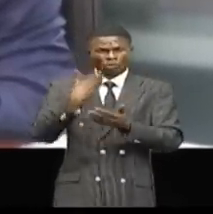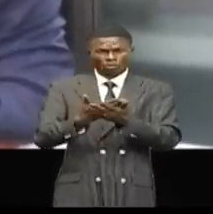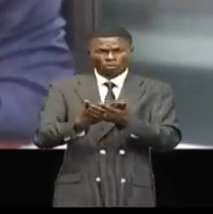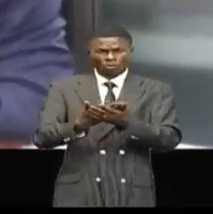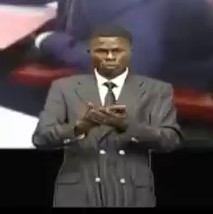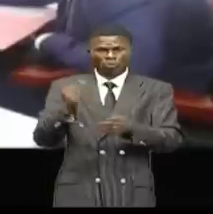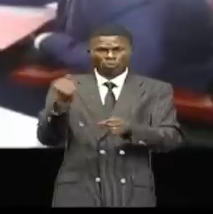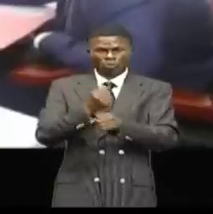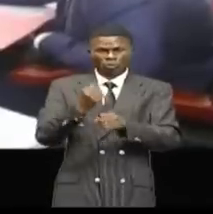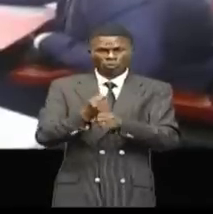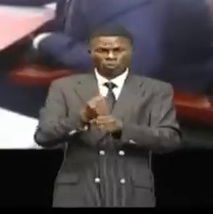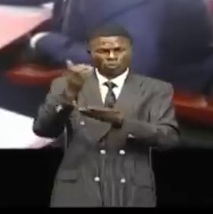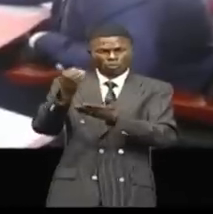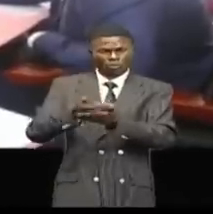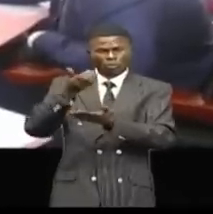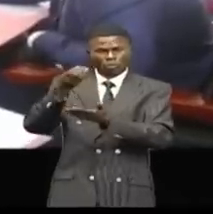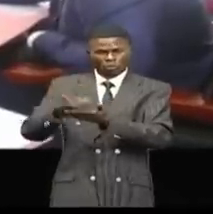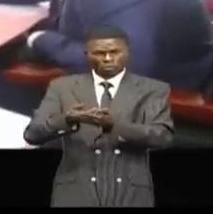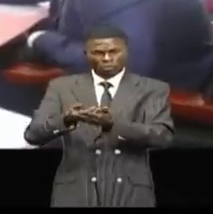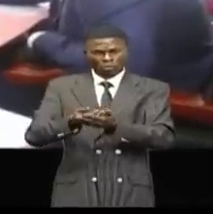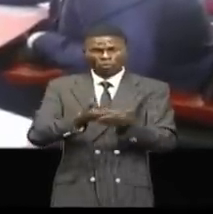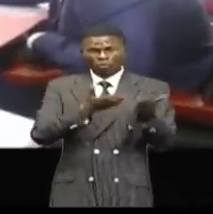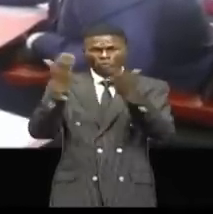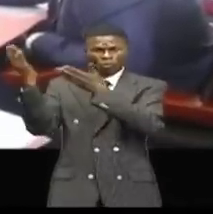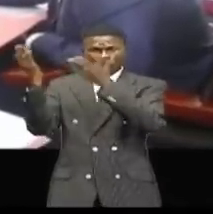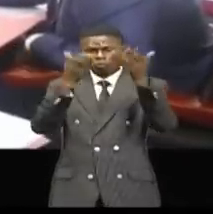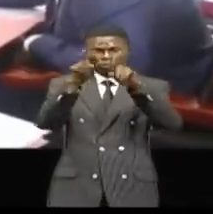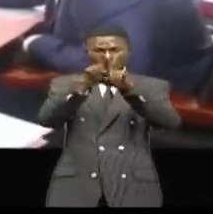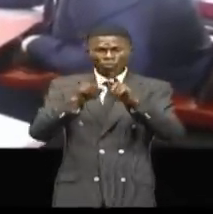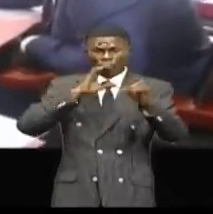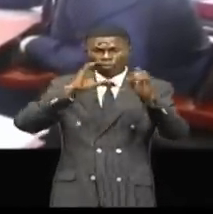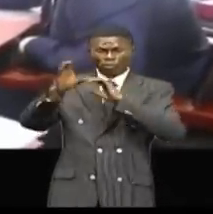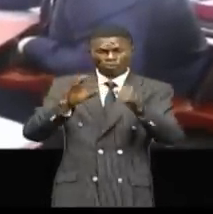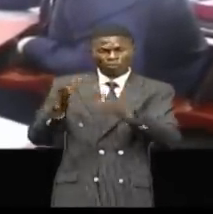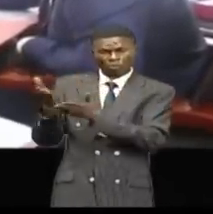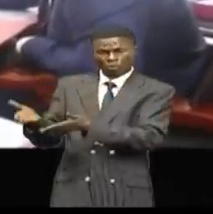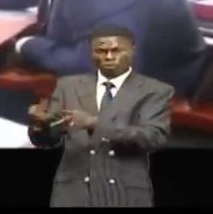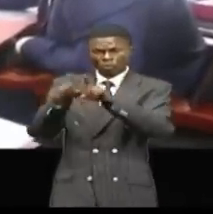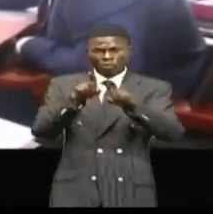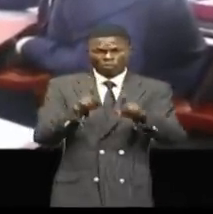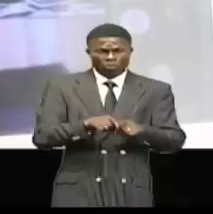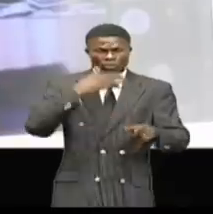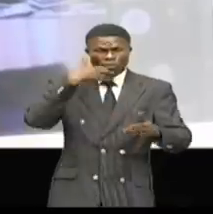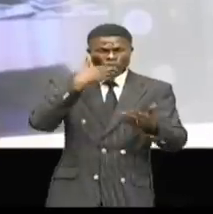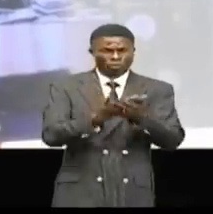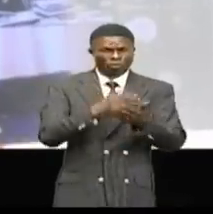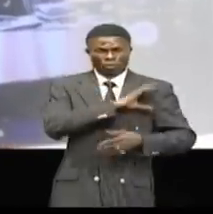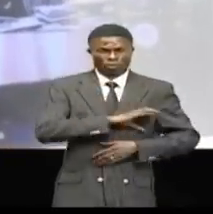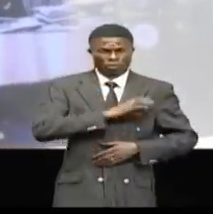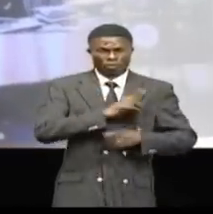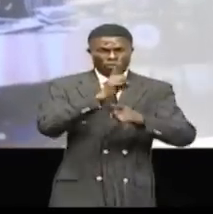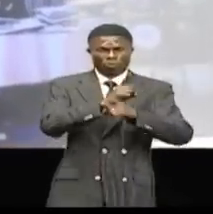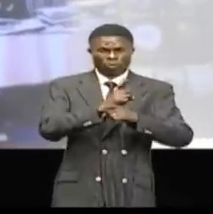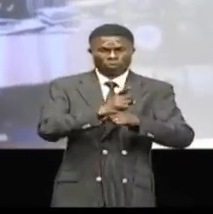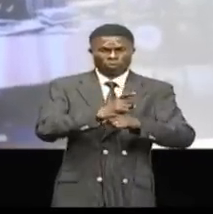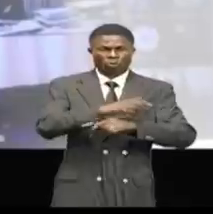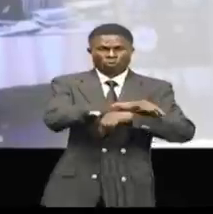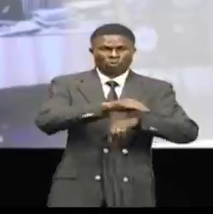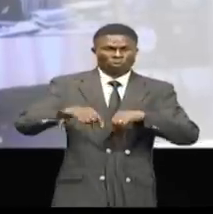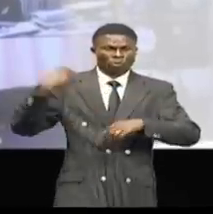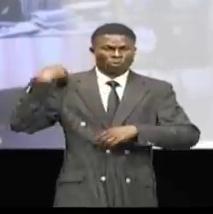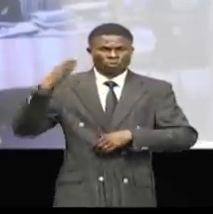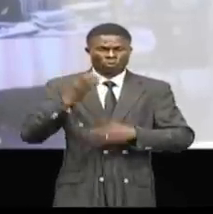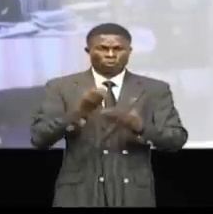branches extraction, transport et télécommunications d'une part, et du bon comportement de la dépense publique tant